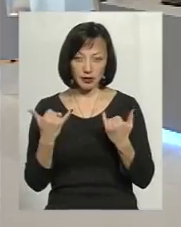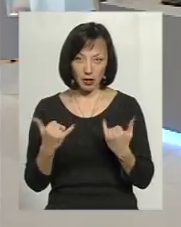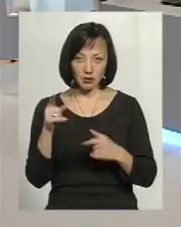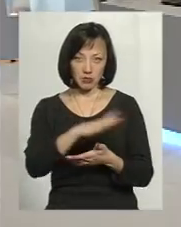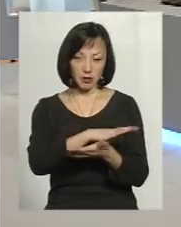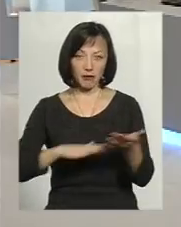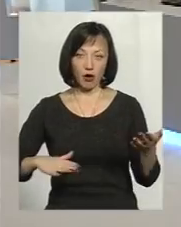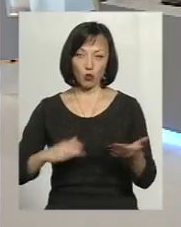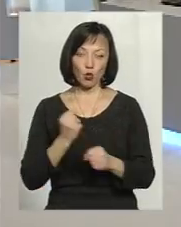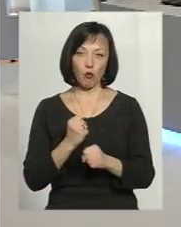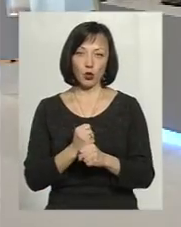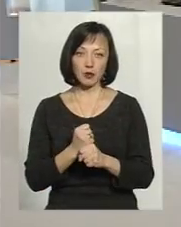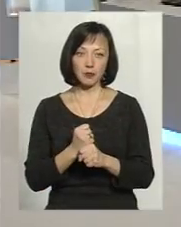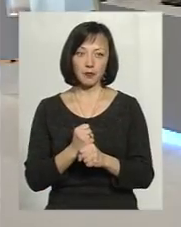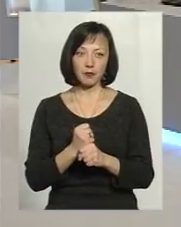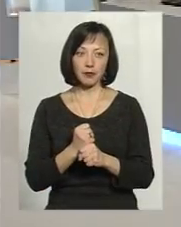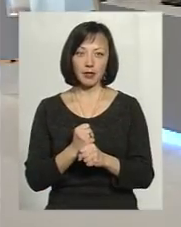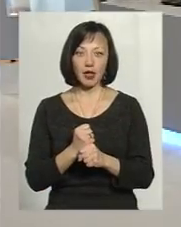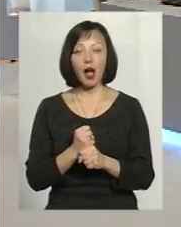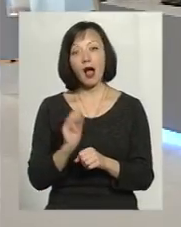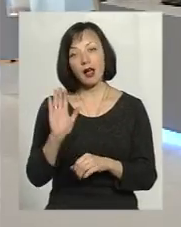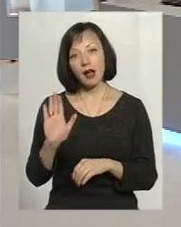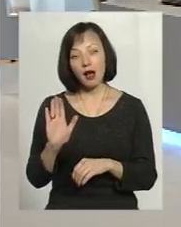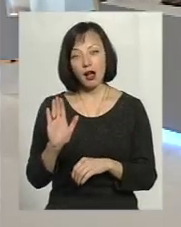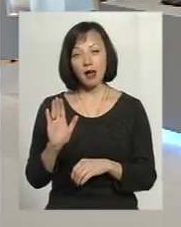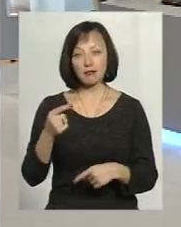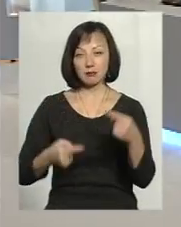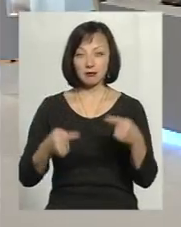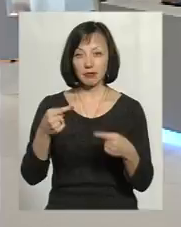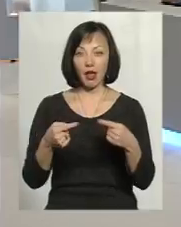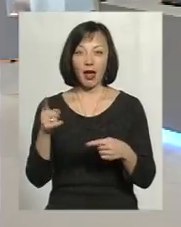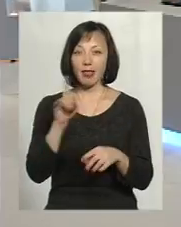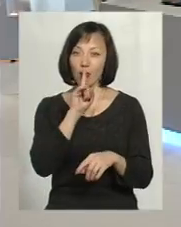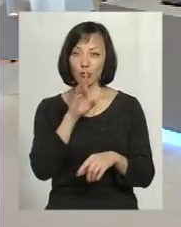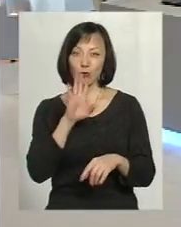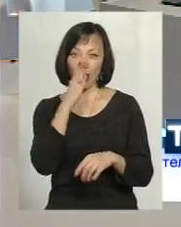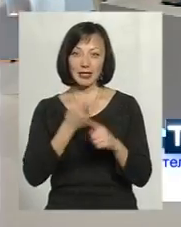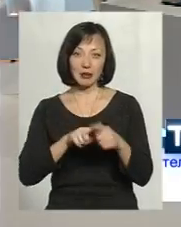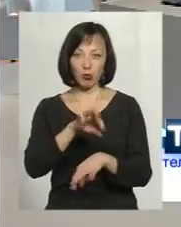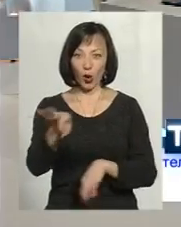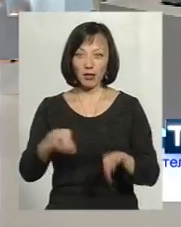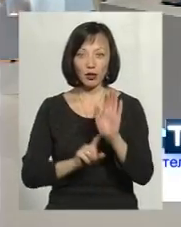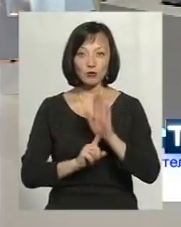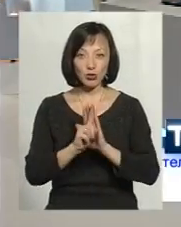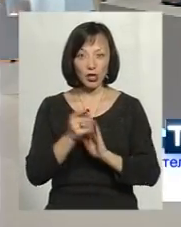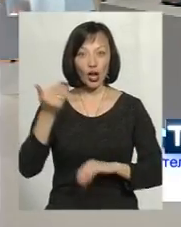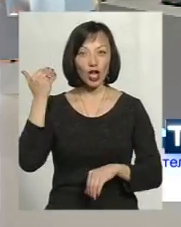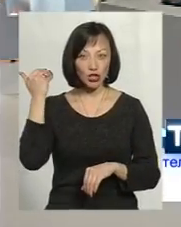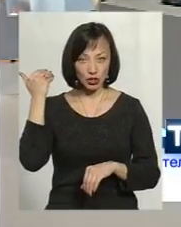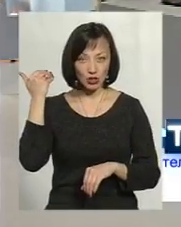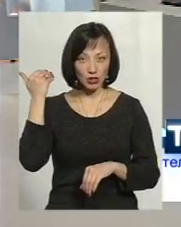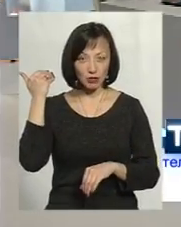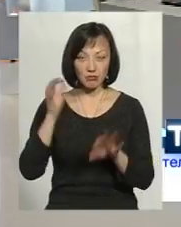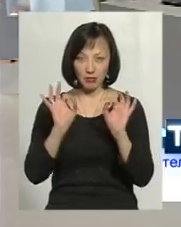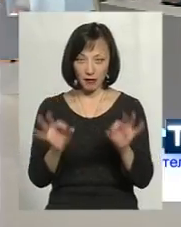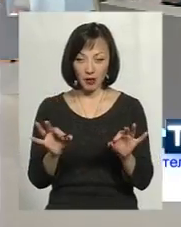там тривають безпосередні роботи. Пане Олександре, але ж давайте не будемо лукавити. Ці всі проекти розпочиналися раніше, правда? Ну,